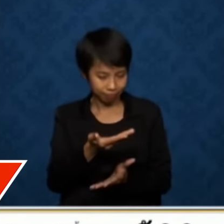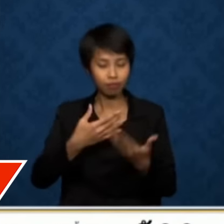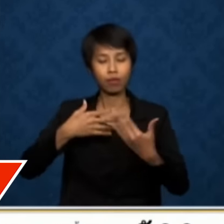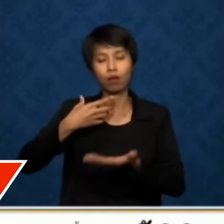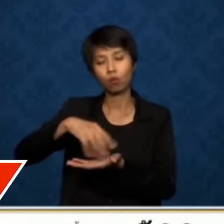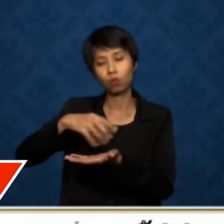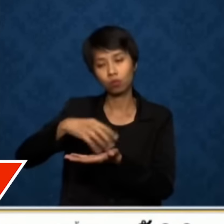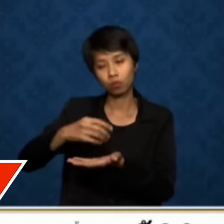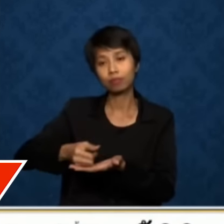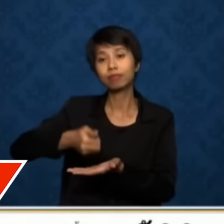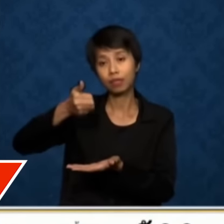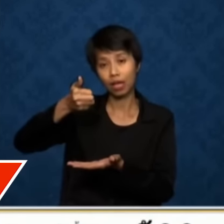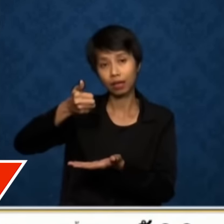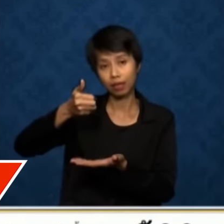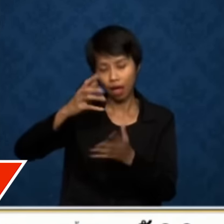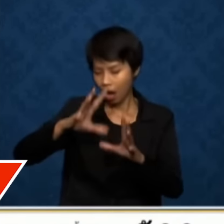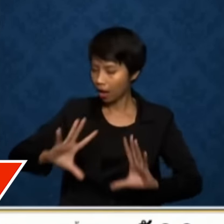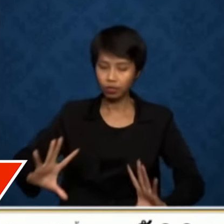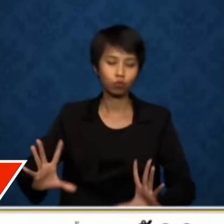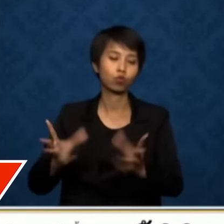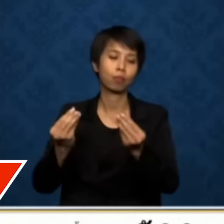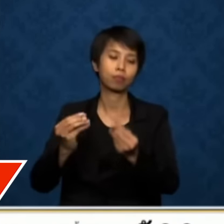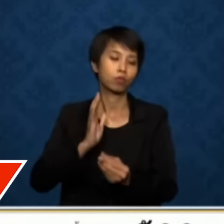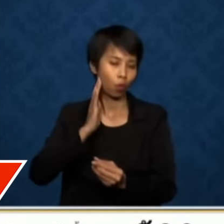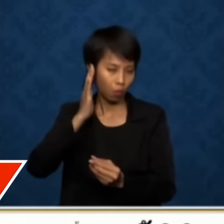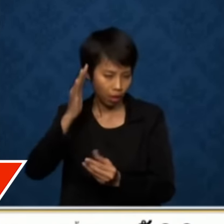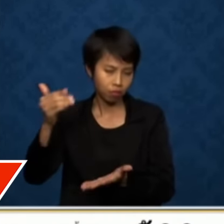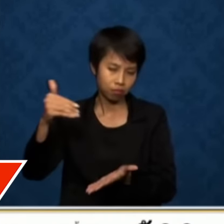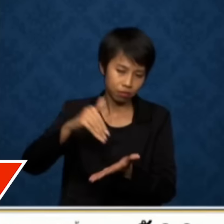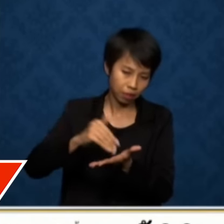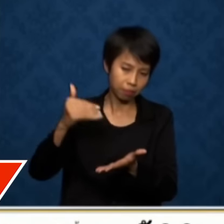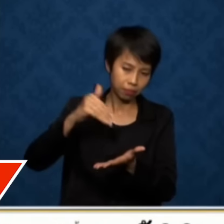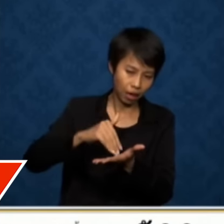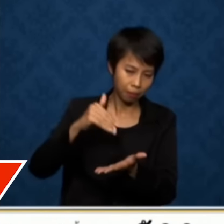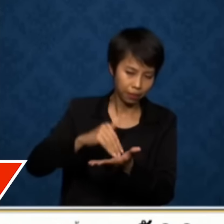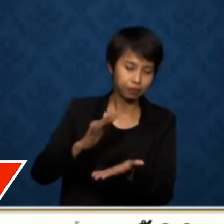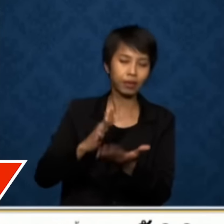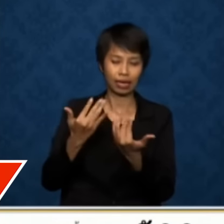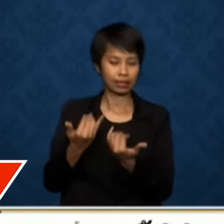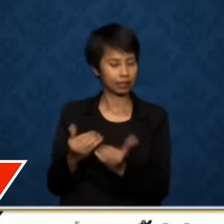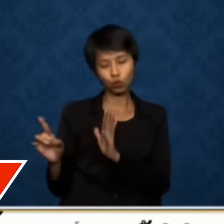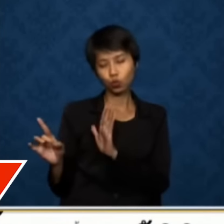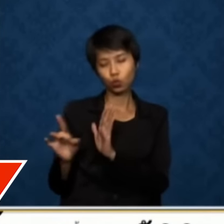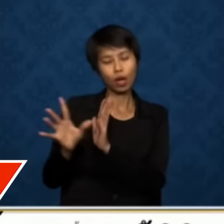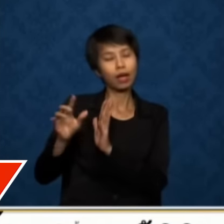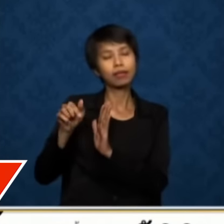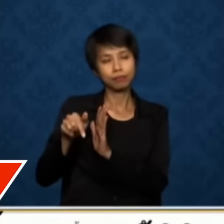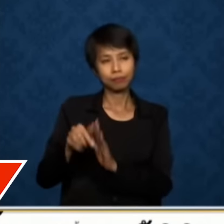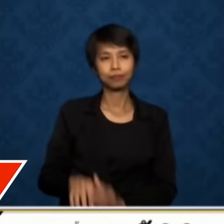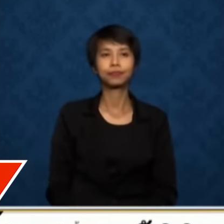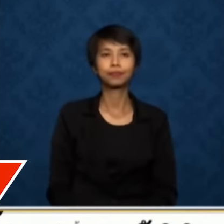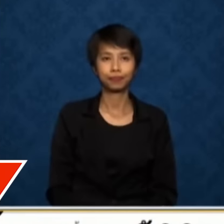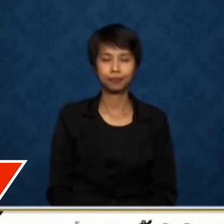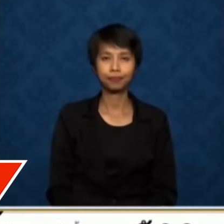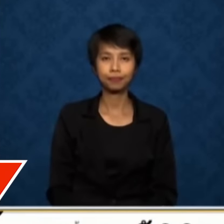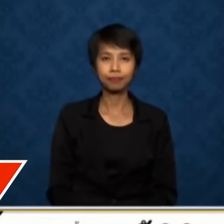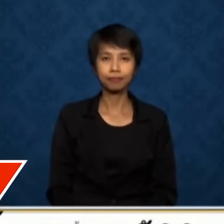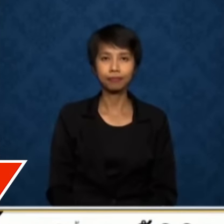รื่องนี้มันจะได้จบนะครับได้ไม่ต้องมาพูดกันอีกนะครับให้ครั้งนี้มันเป็นครั้งสุดท้ายสไลด์ถัดไปครับ